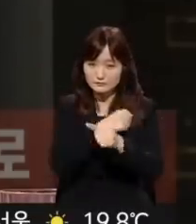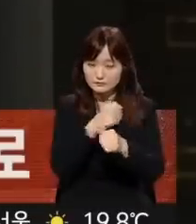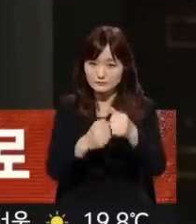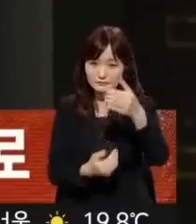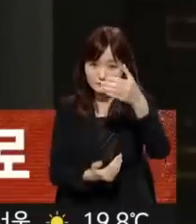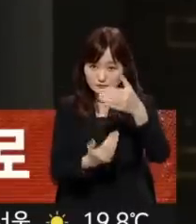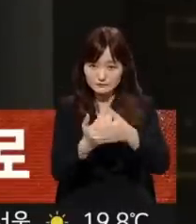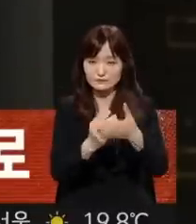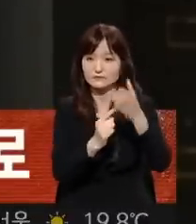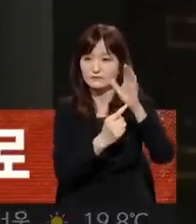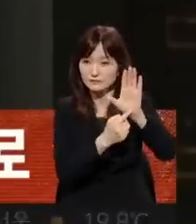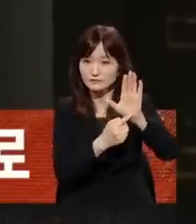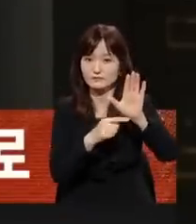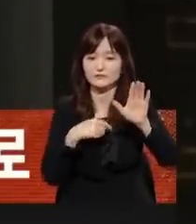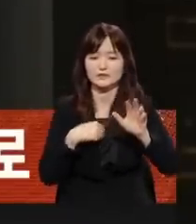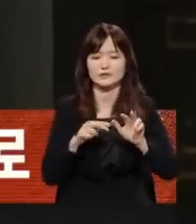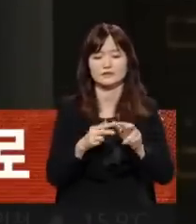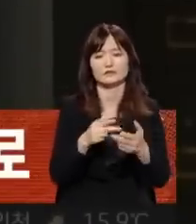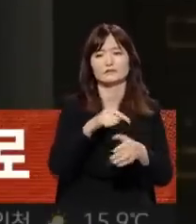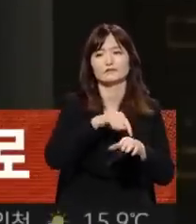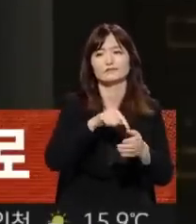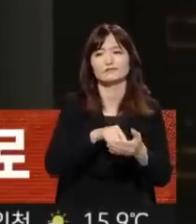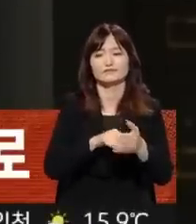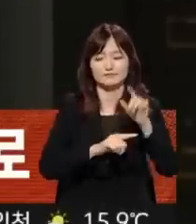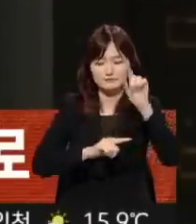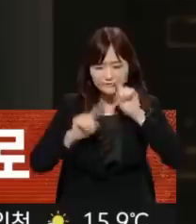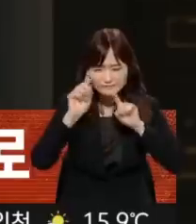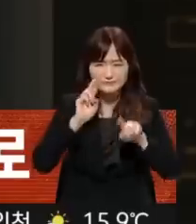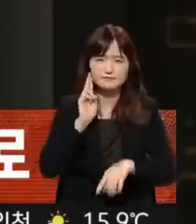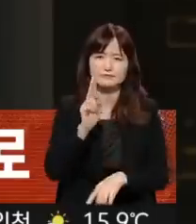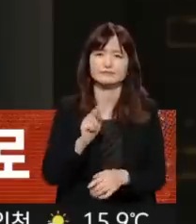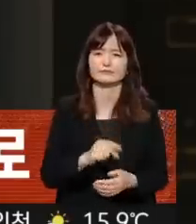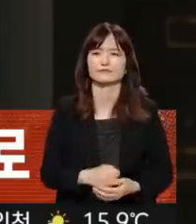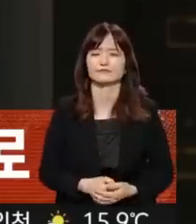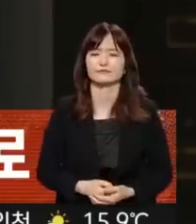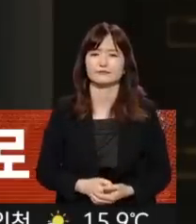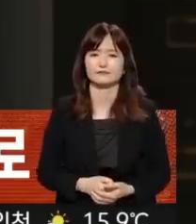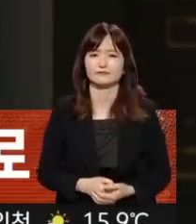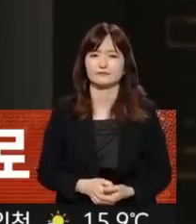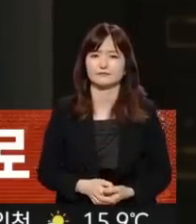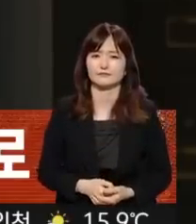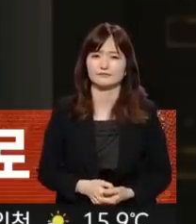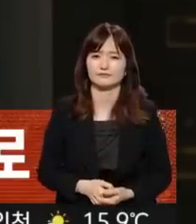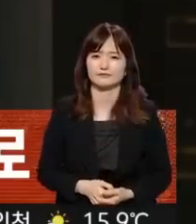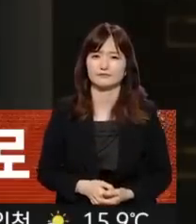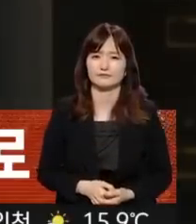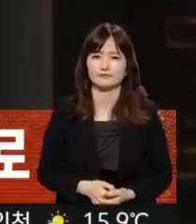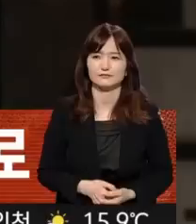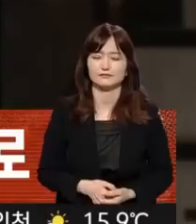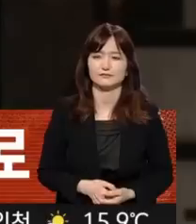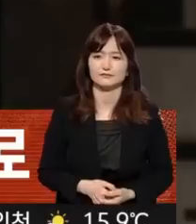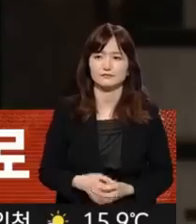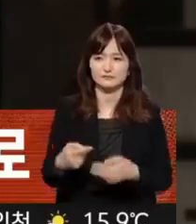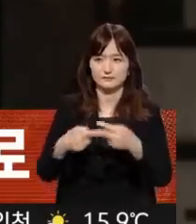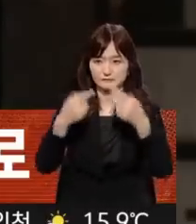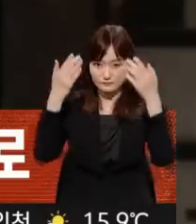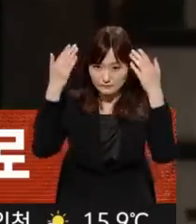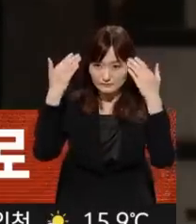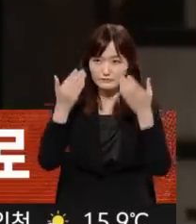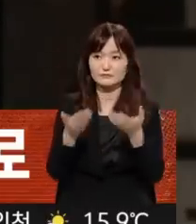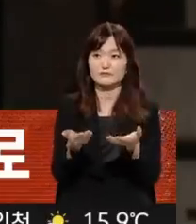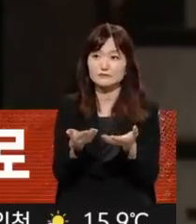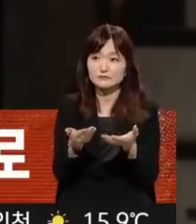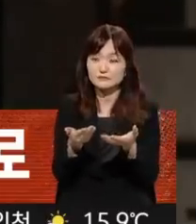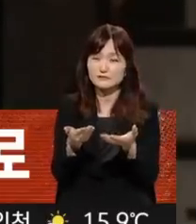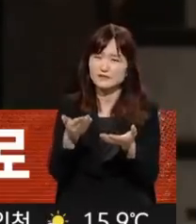끄집어냈다 뭐가 됐든 본인 마음에는 그만큼 큰 상처였기 때문에 그랬던 거겠죠네 그렇습니다 뭐 초등학교 때 일이니까